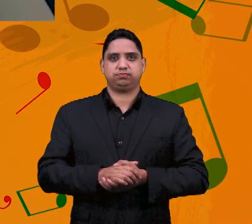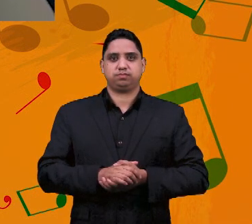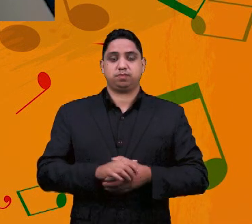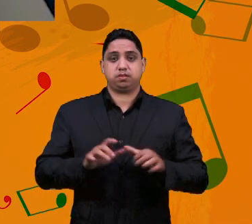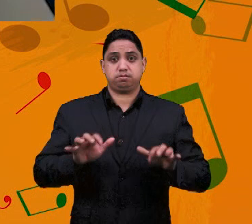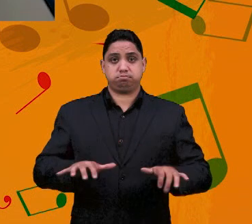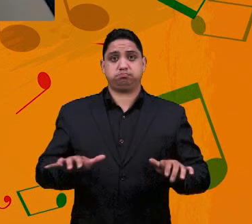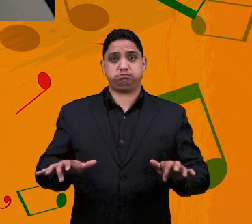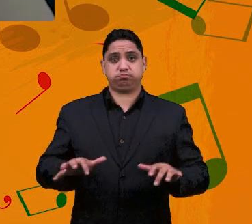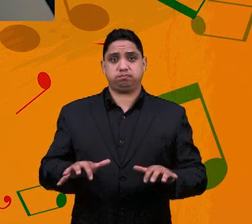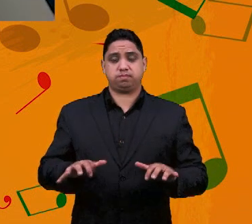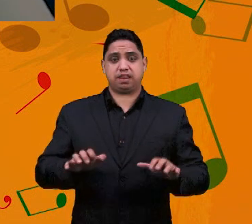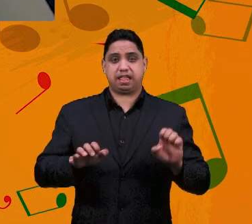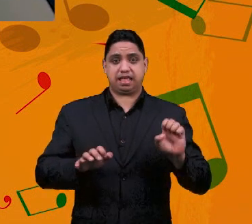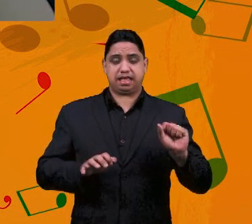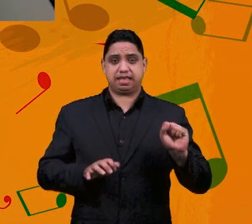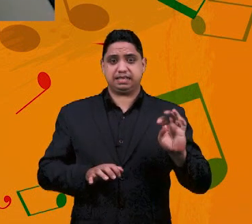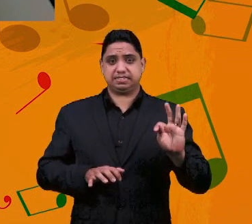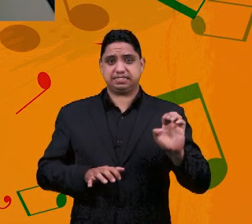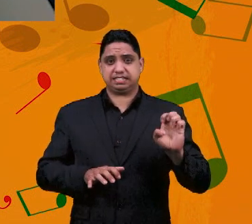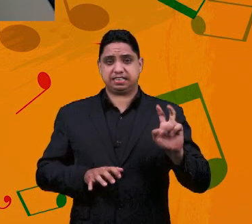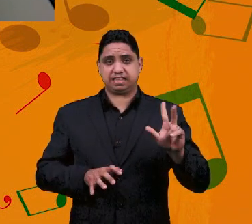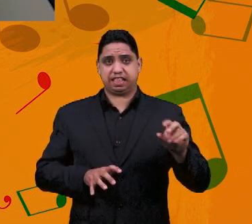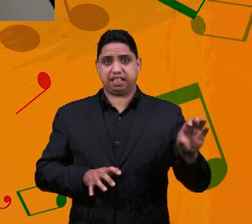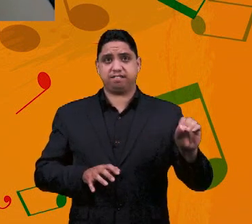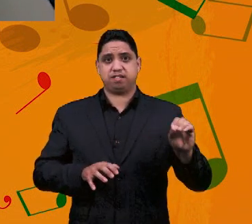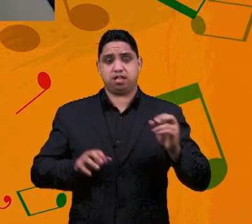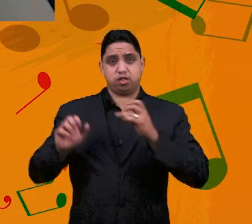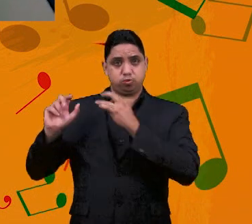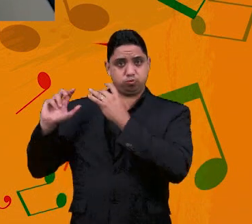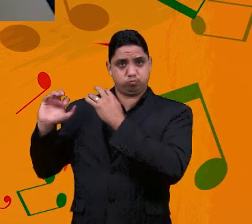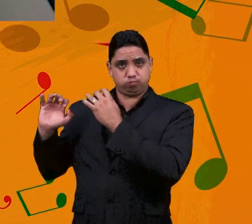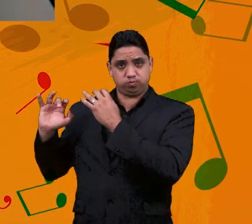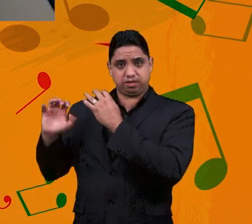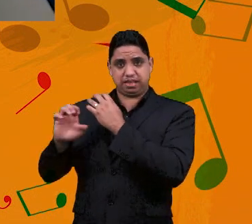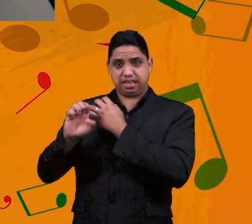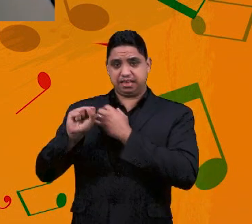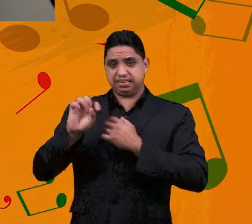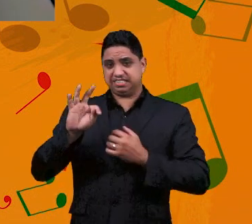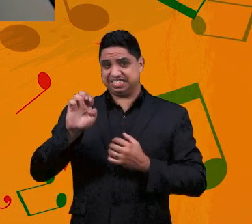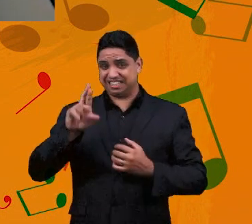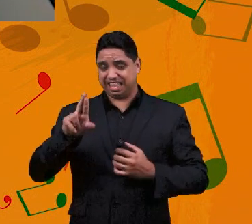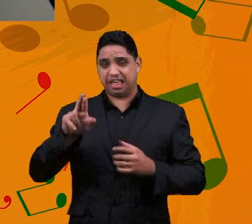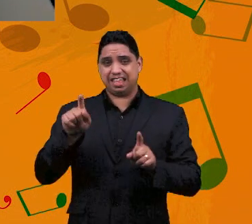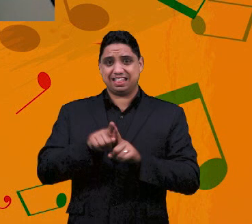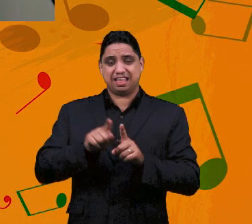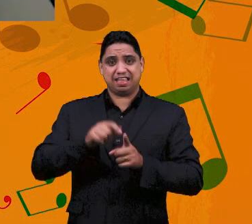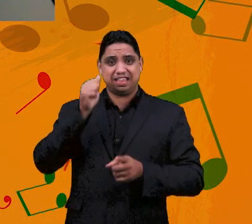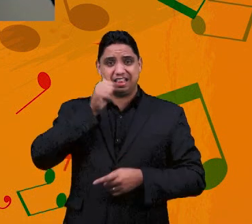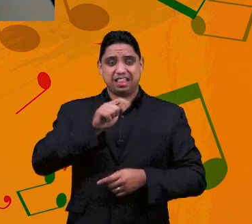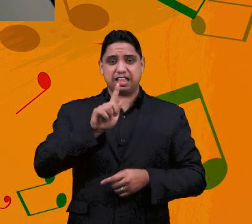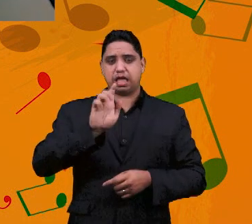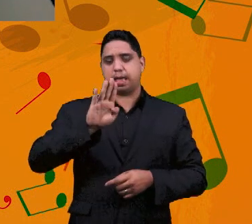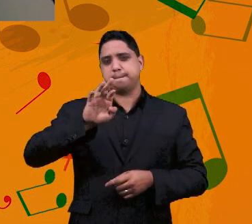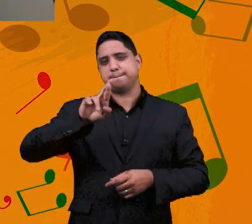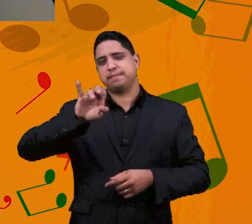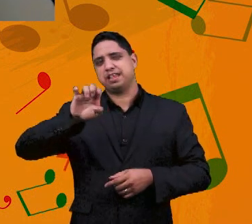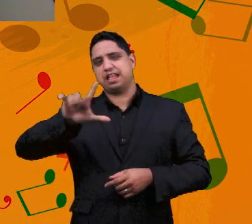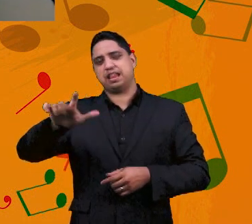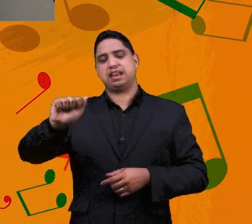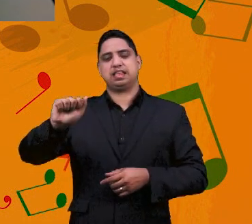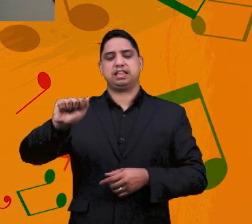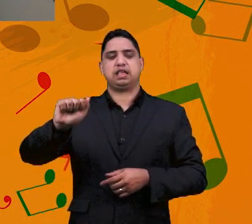Au piano, Estevan, et dans la flûte traversière, Esther et Gabriela, d'Uberlândia,